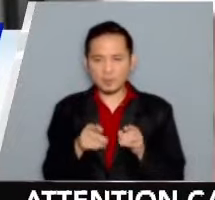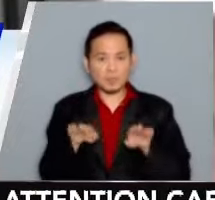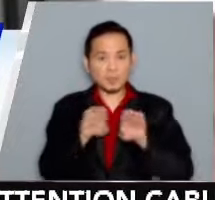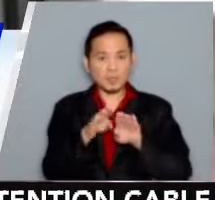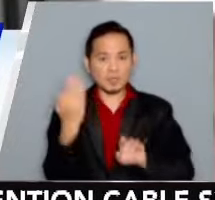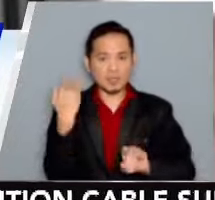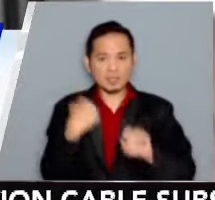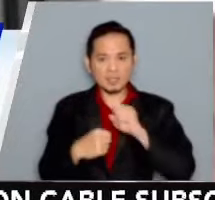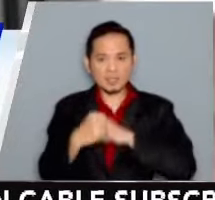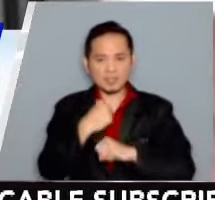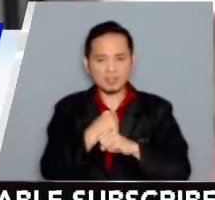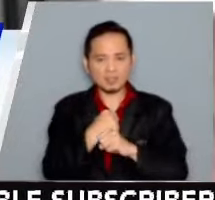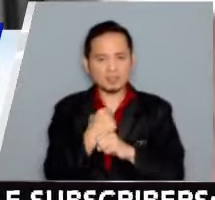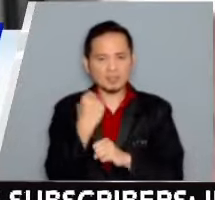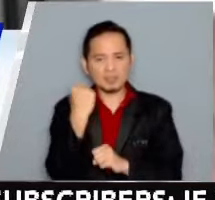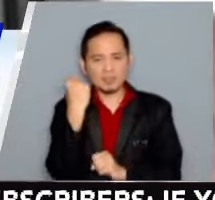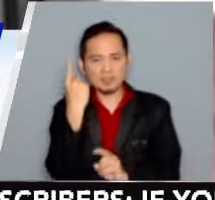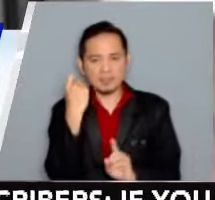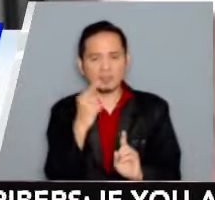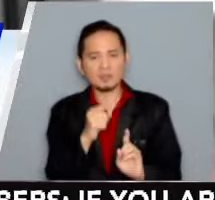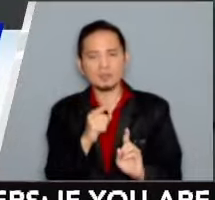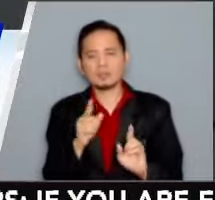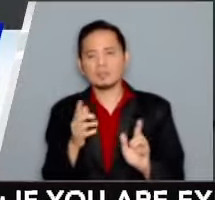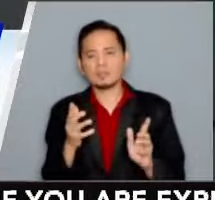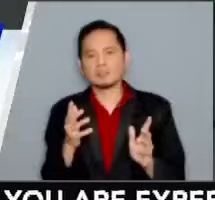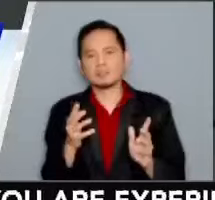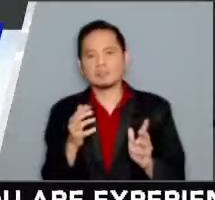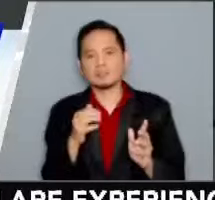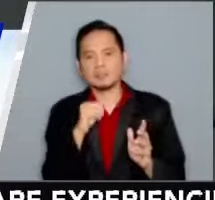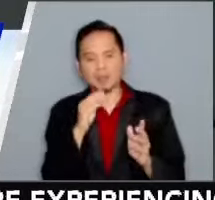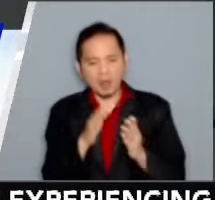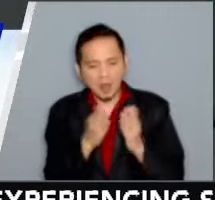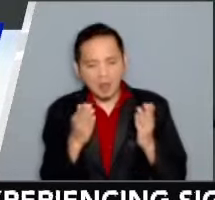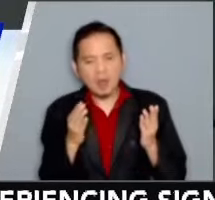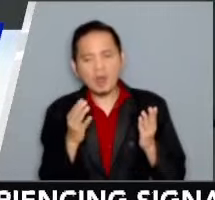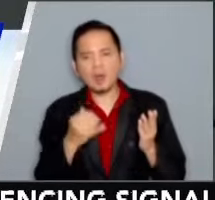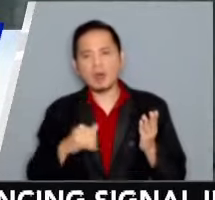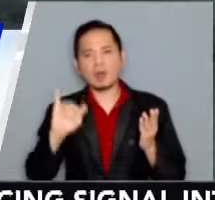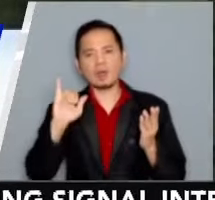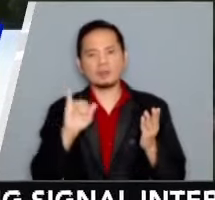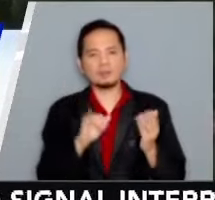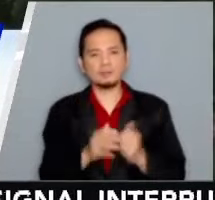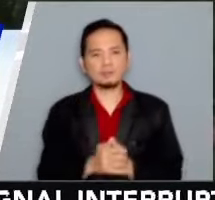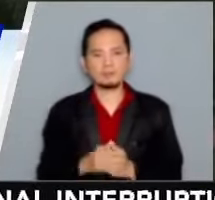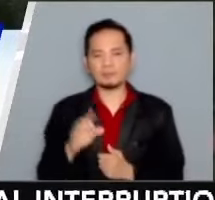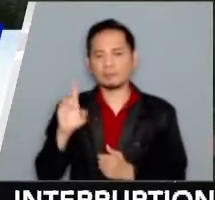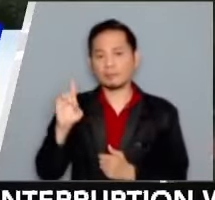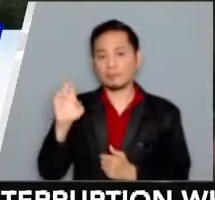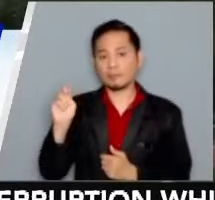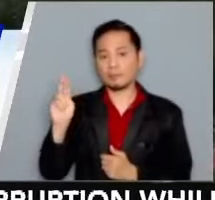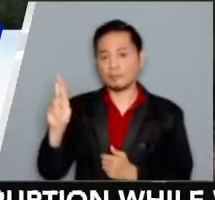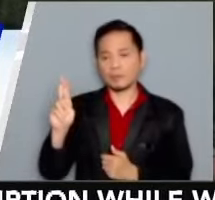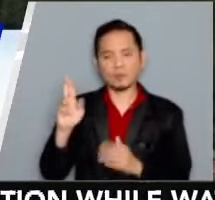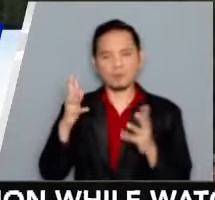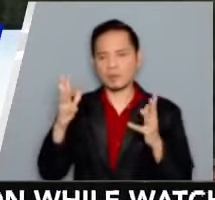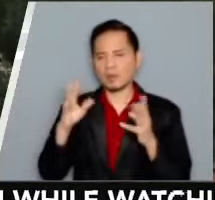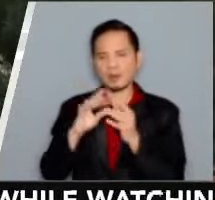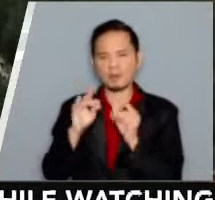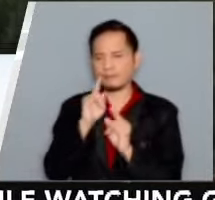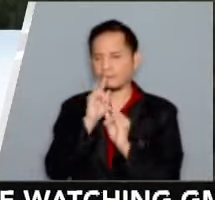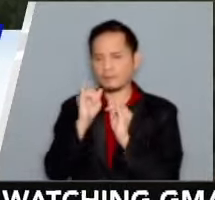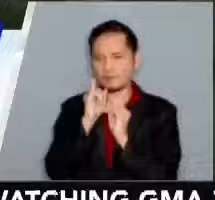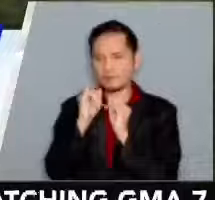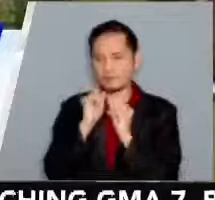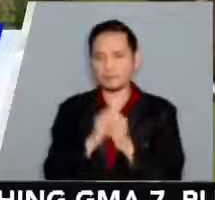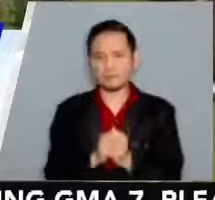pahintulutan ito na mag-operate wala pang bagong pahayag ang danr tatlong bayan sa Bohol ang nakakasakop ng